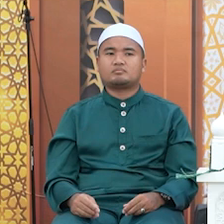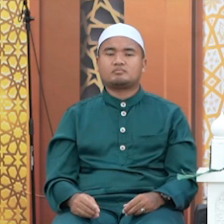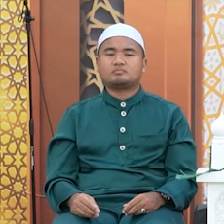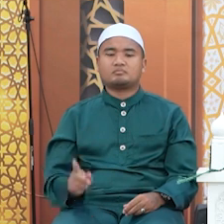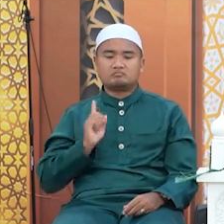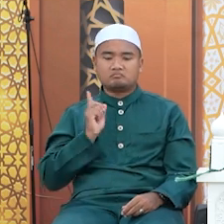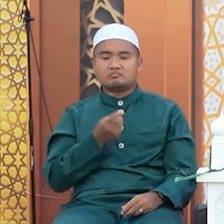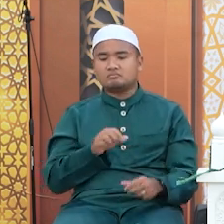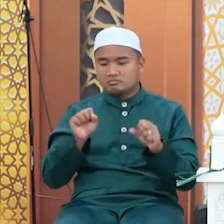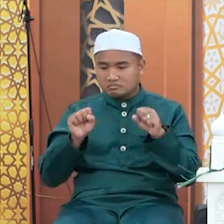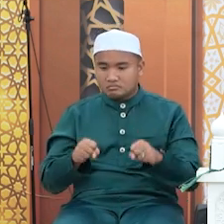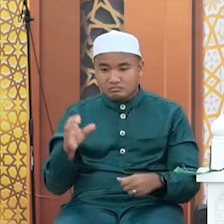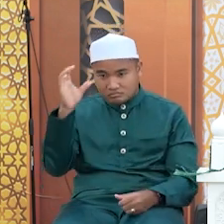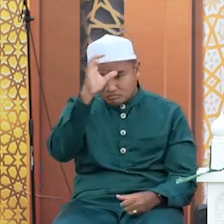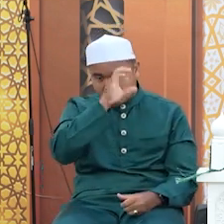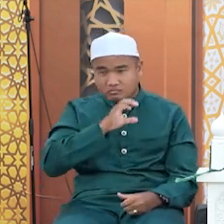Kita ada 100,000.